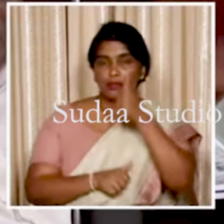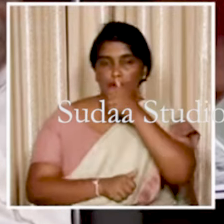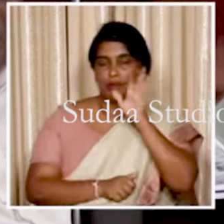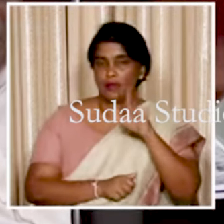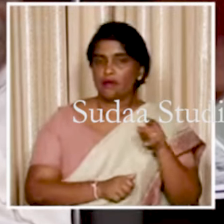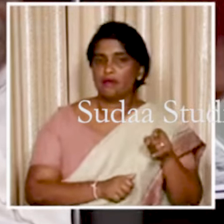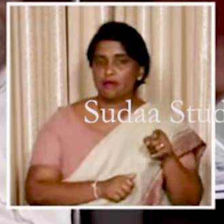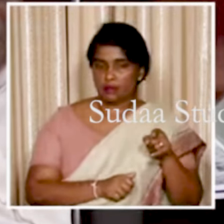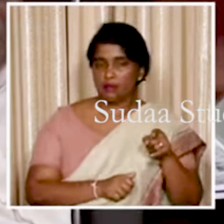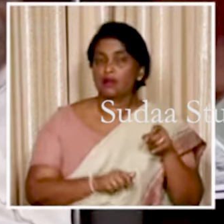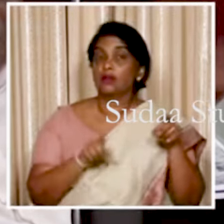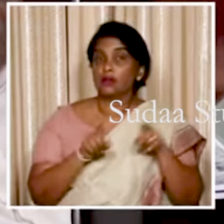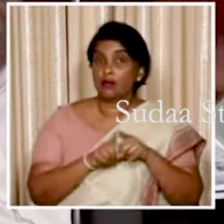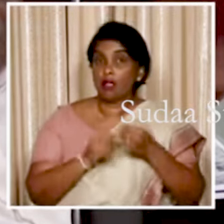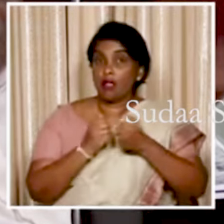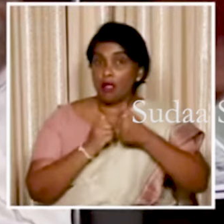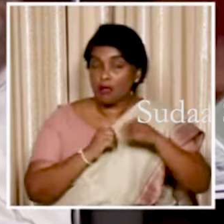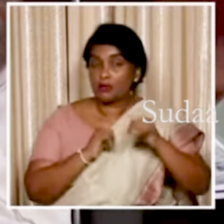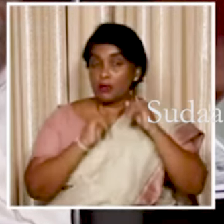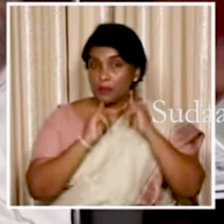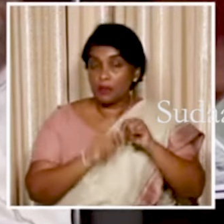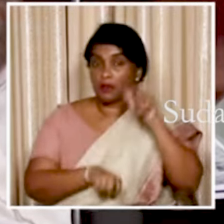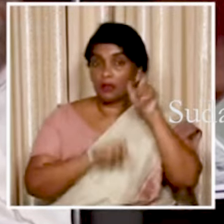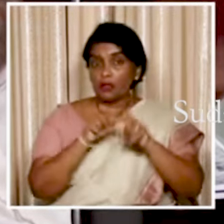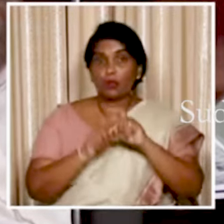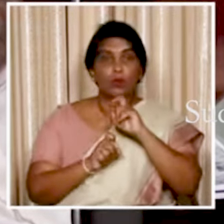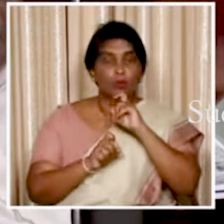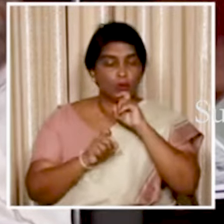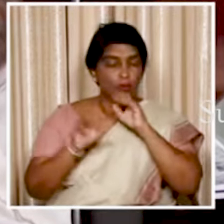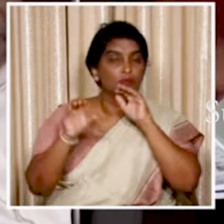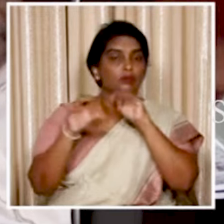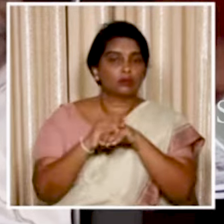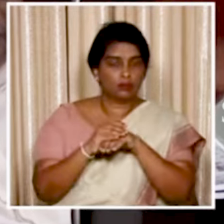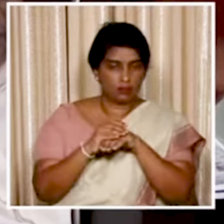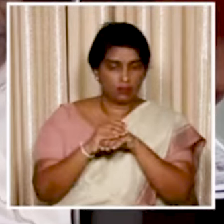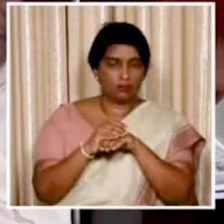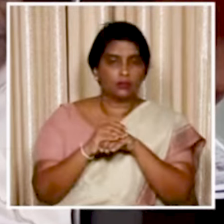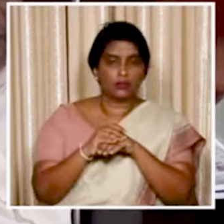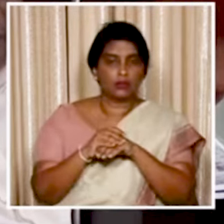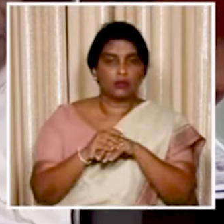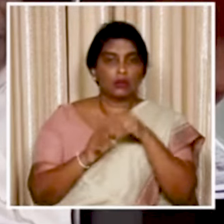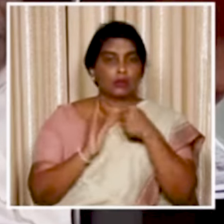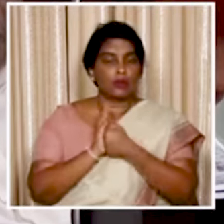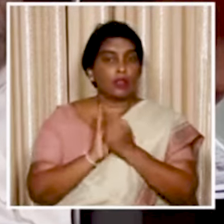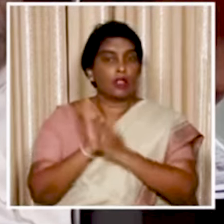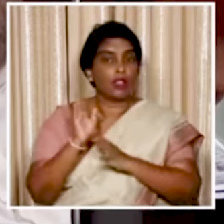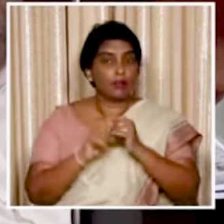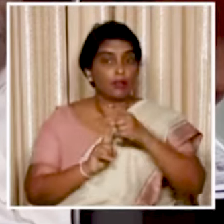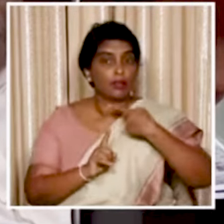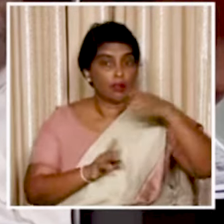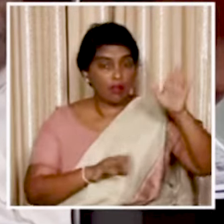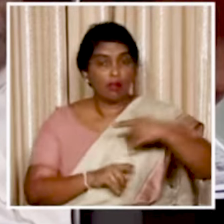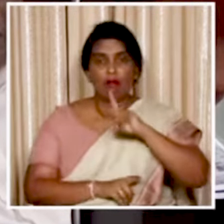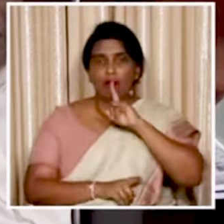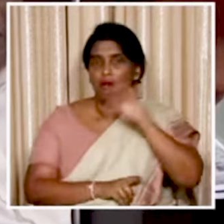කියලා. එතකොට අස්කරපු දූෂිත නිලධාරීන් අධිකරණයට ගියාම එතුමා ගරු ඇමතිතුමාව කැඳවලා අහන්න